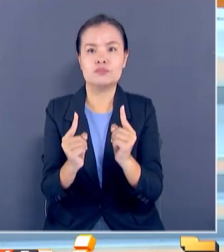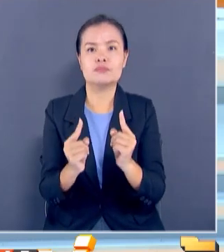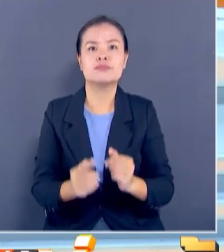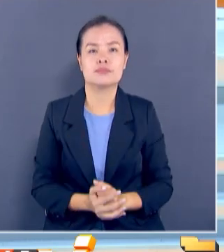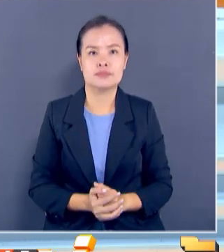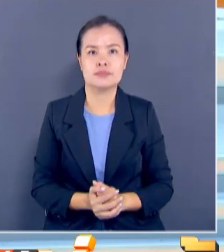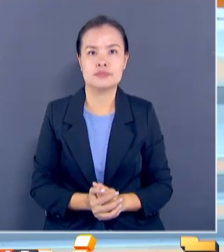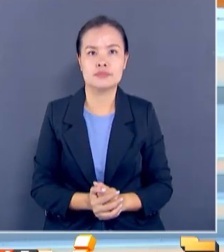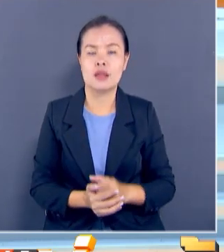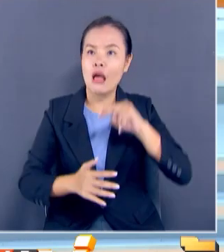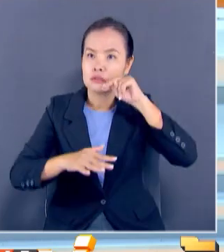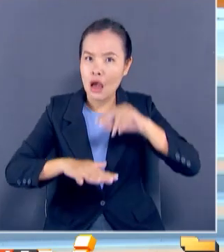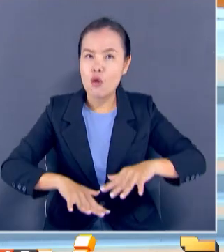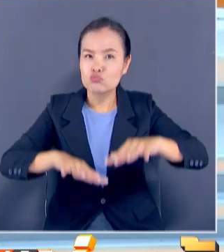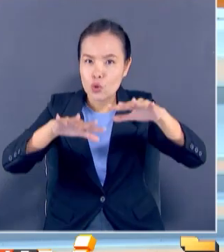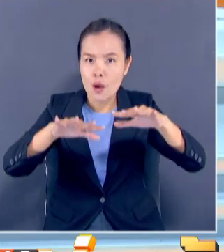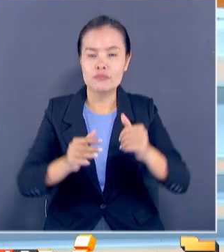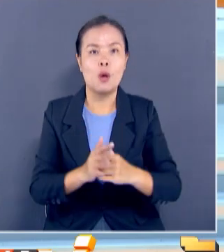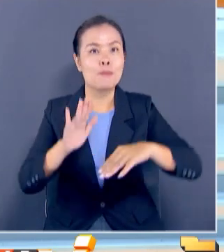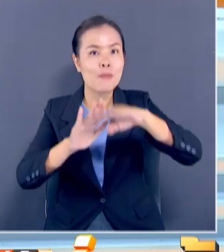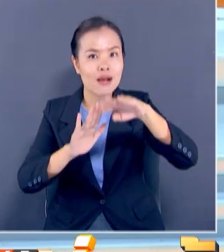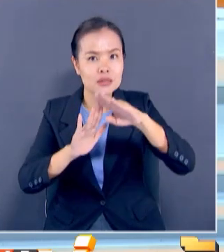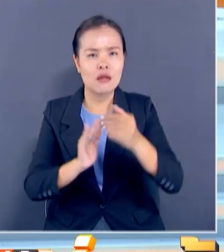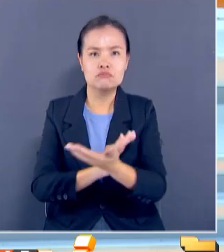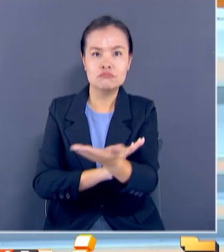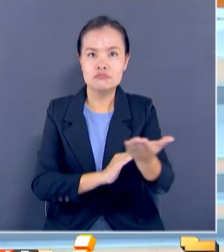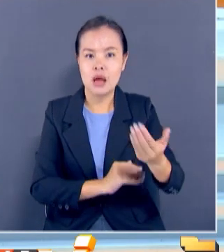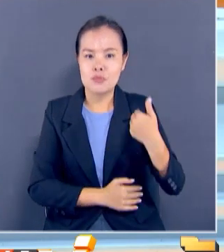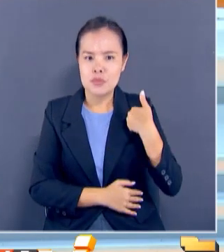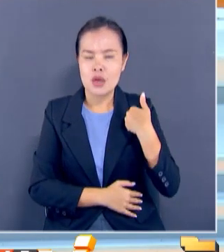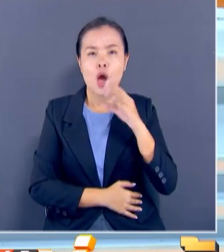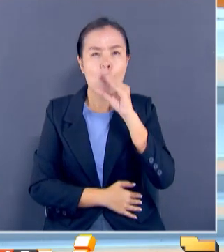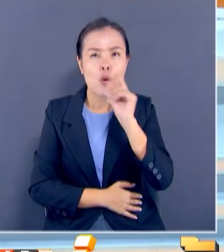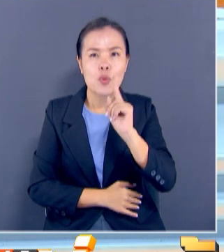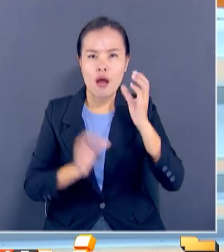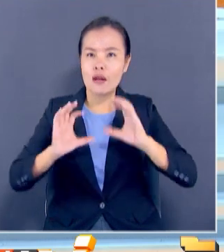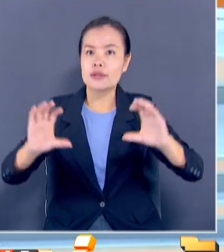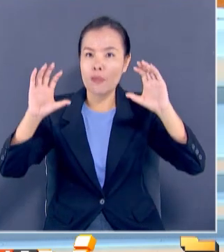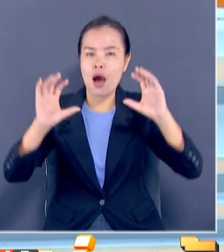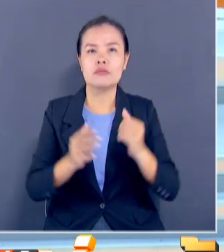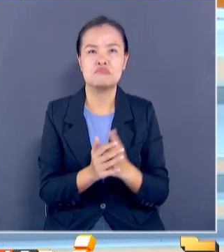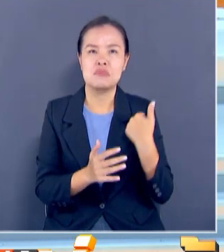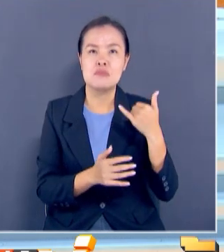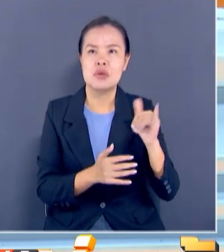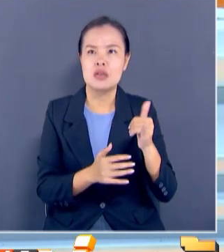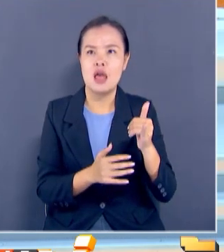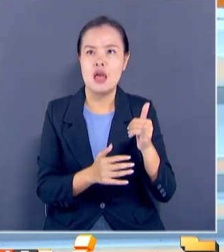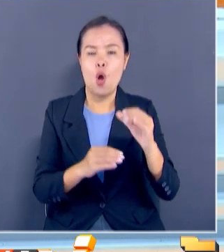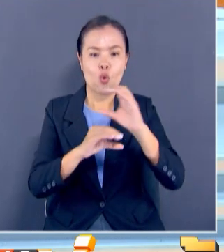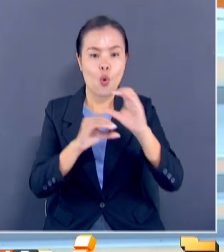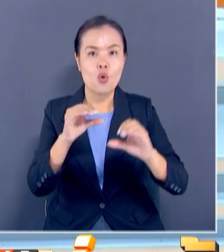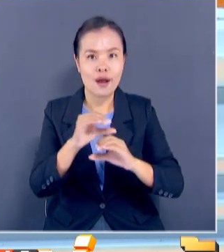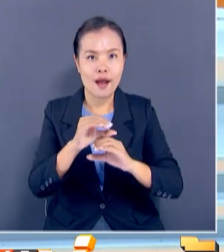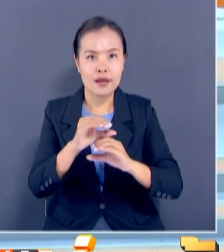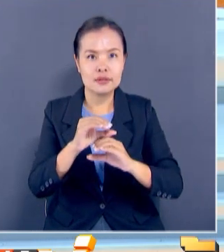ผู้ชมฮะเรื่องของสถานการณ์น้ำที่เกิดขึ้นทางภาคเหนือหลายคนก็เลยมีการพูดถึงฮะโดยเฉพาะรัฐบาลบอกว่าอาจจะถึงเวลาต้องปัดฝุ่นโครงการนี้ละ